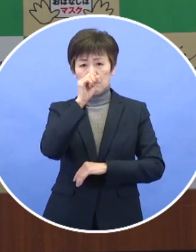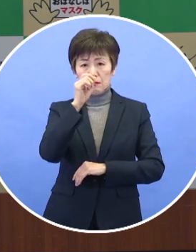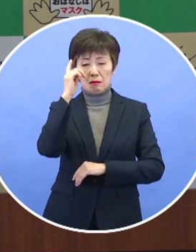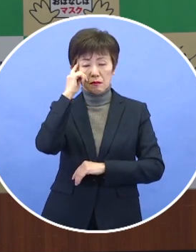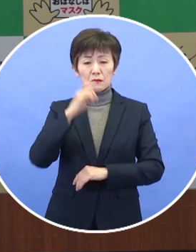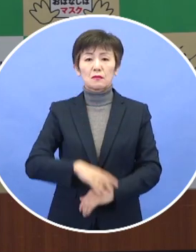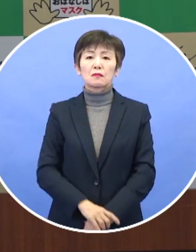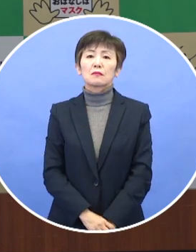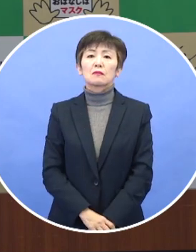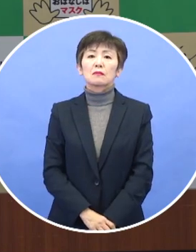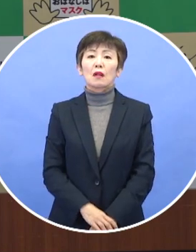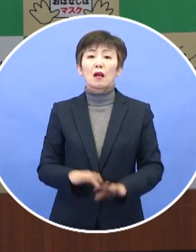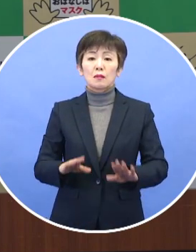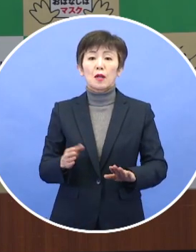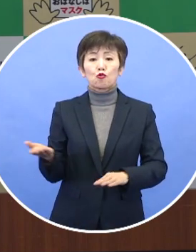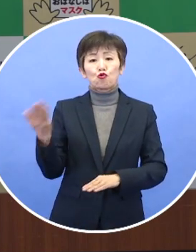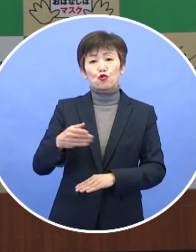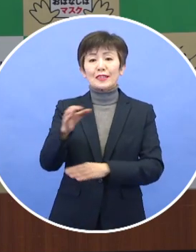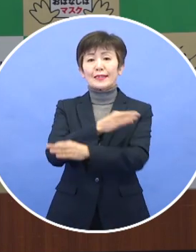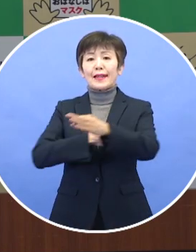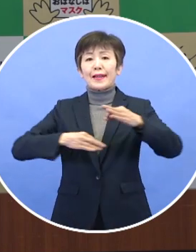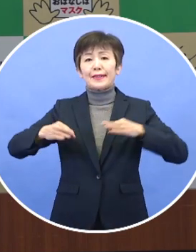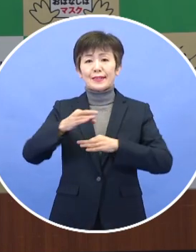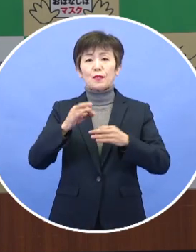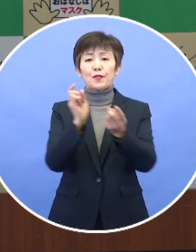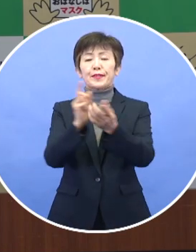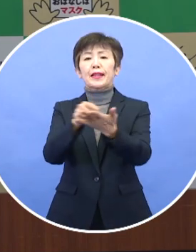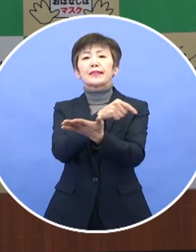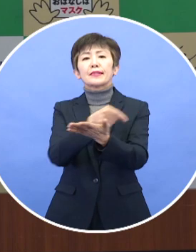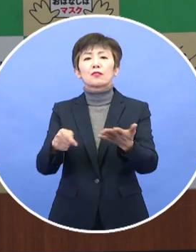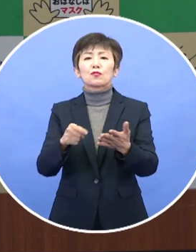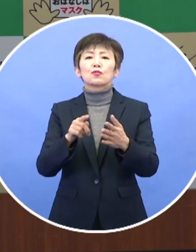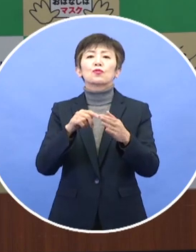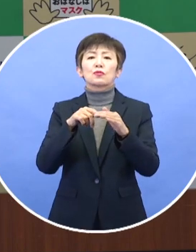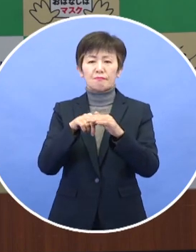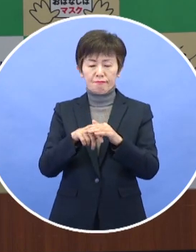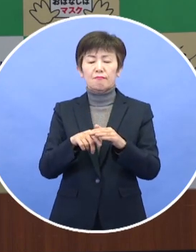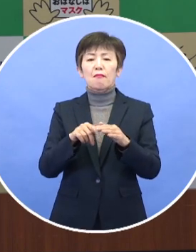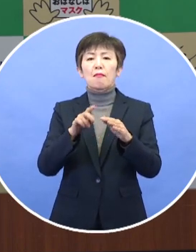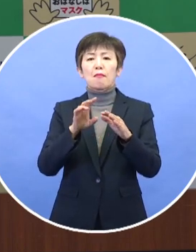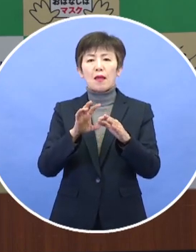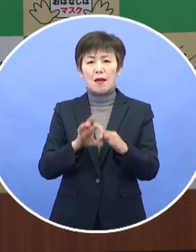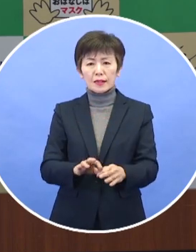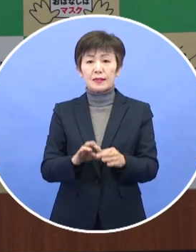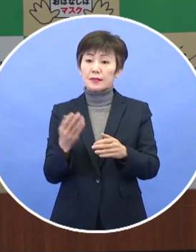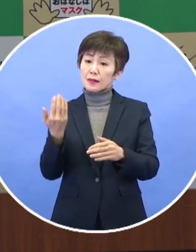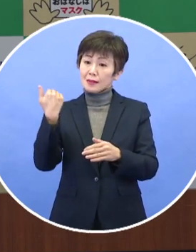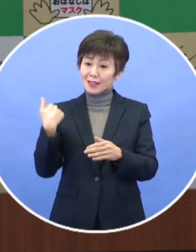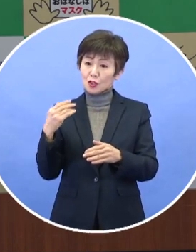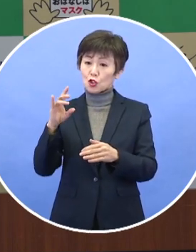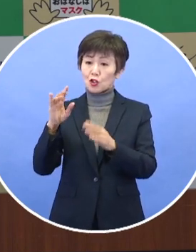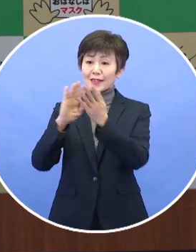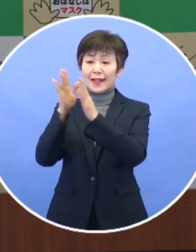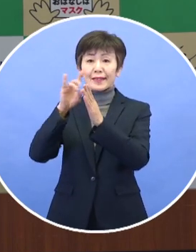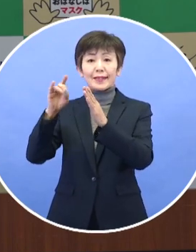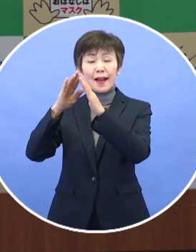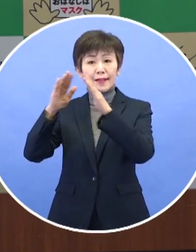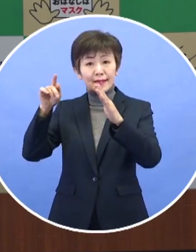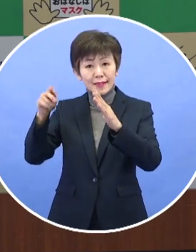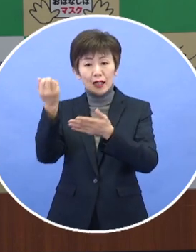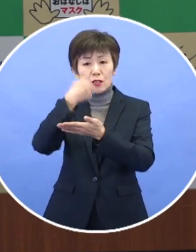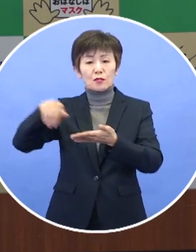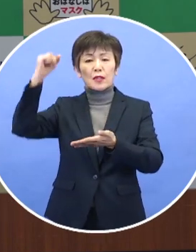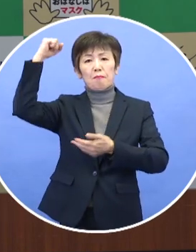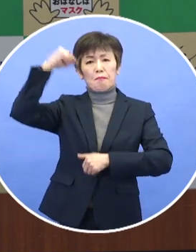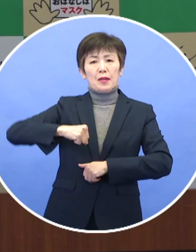それから経済への影響、経済対策の件でございますが、先日県議会で最終日に予算を認めていただ